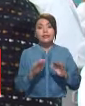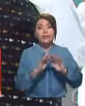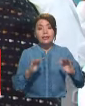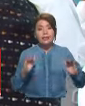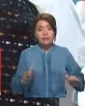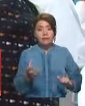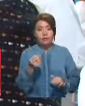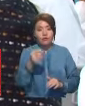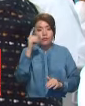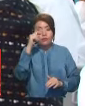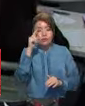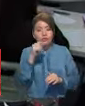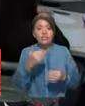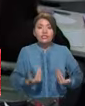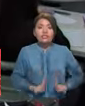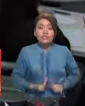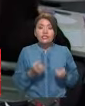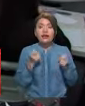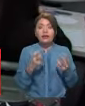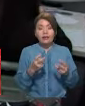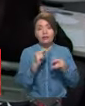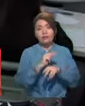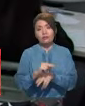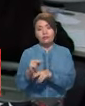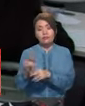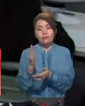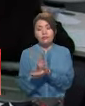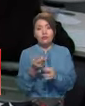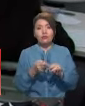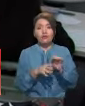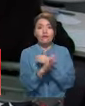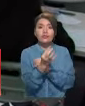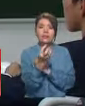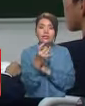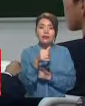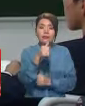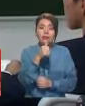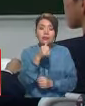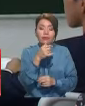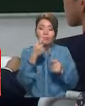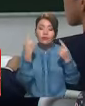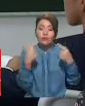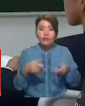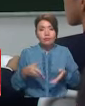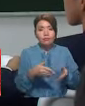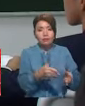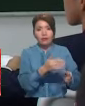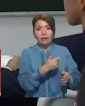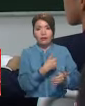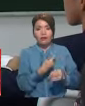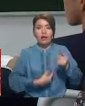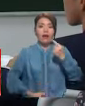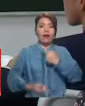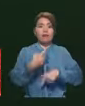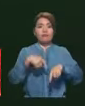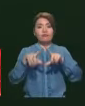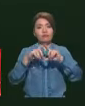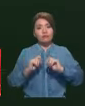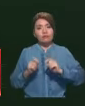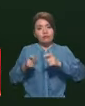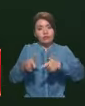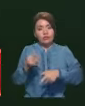даем знания, мы их учим жизни. Хотя были времена, когда Сания Айджановна пробовала себя и в других сферах, но в итоге снова возвращалась в любимую